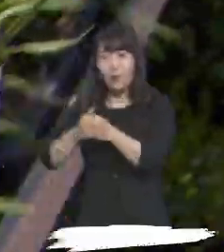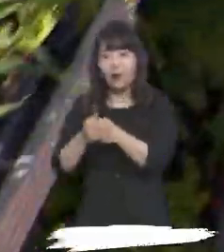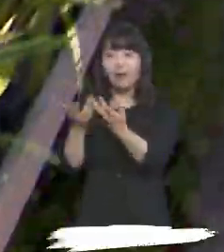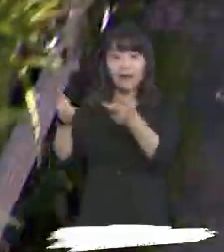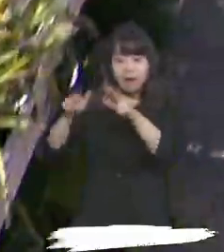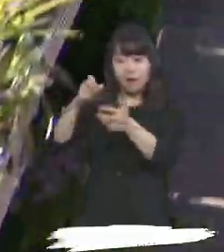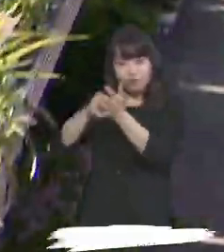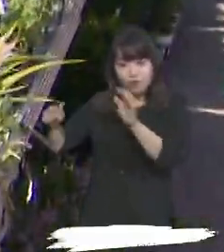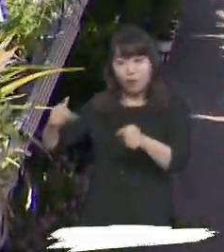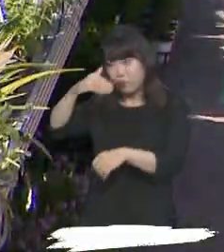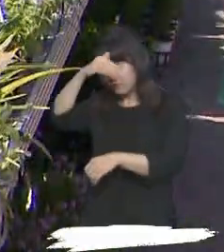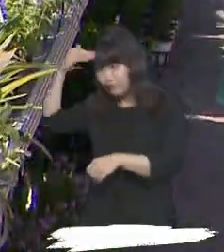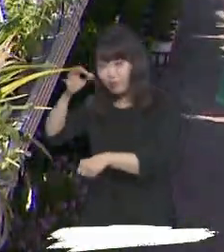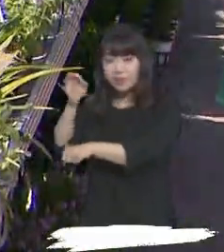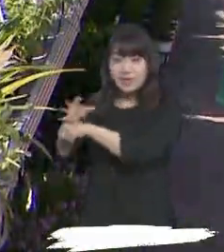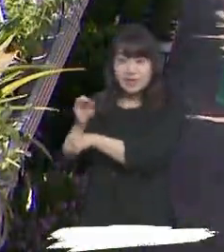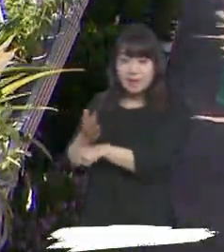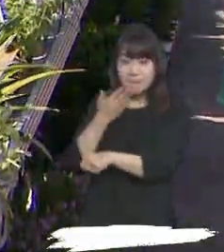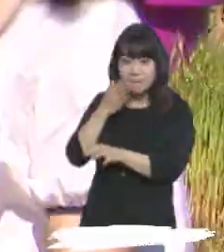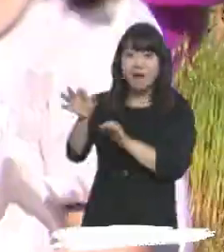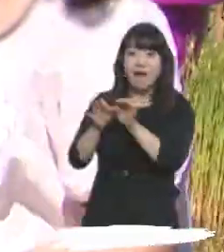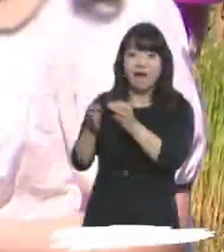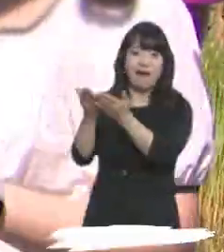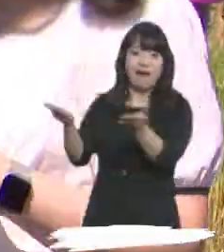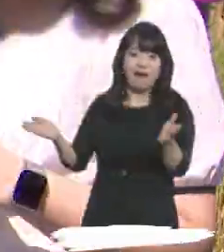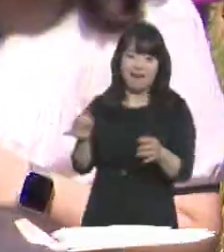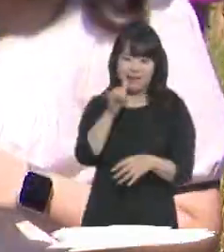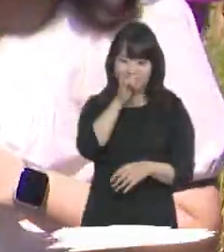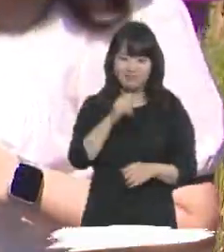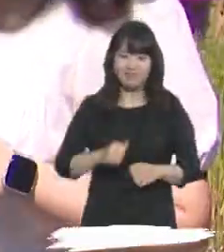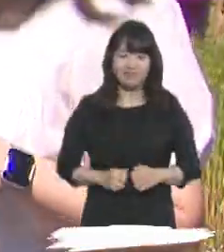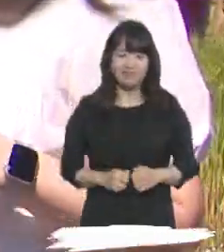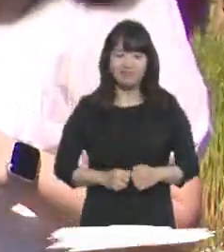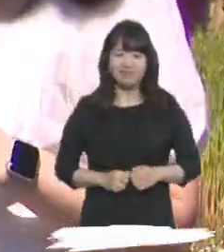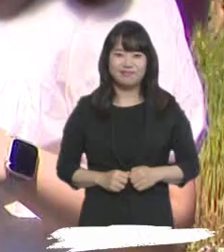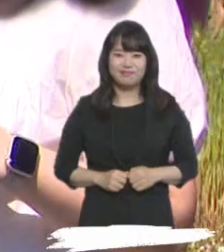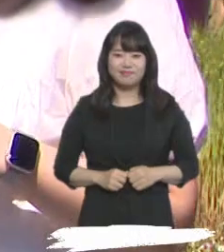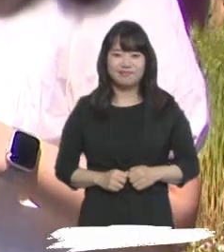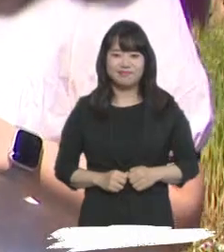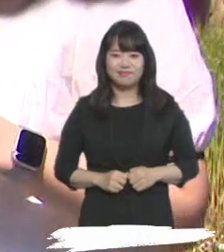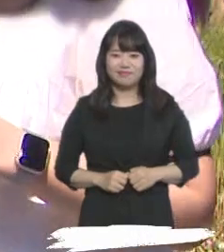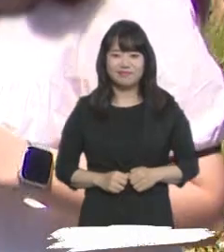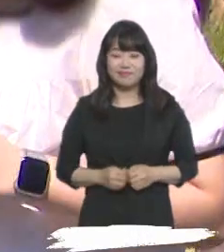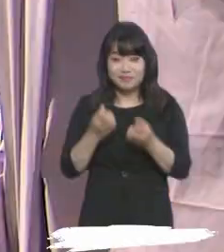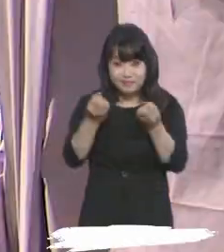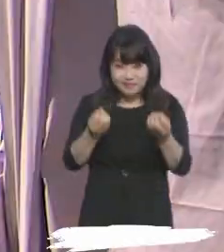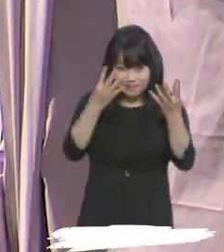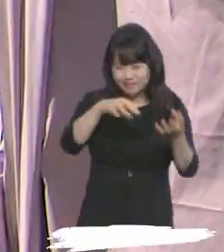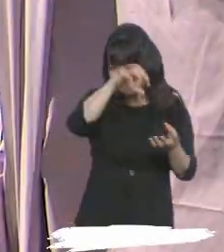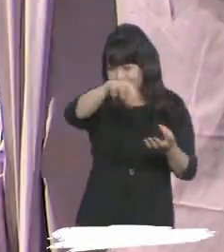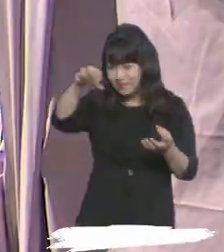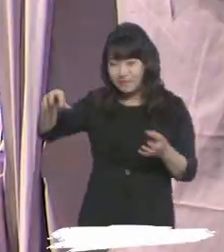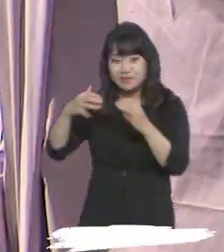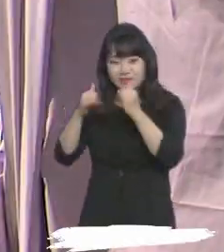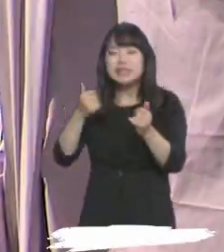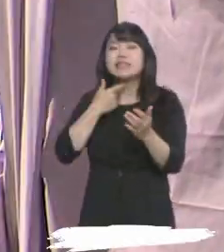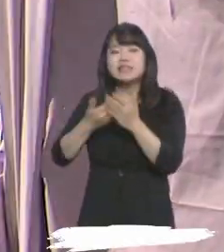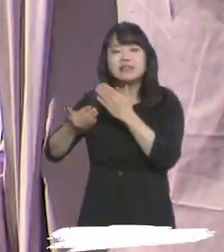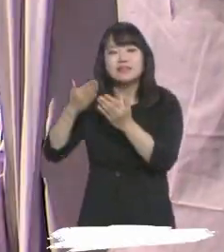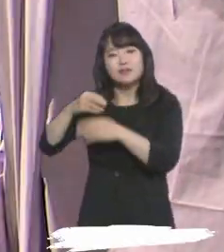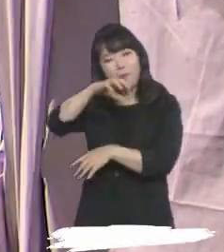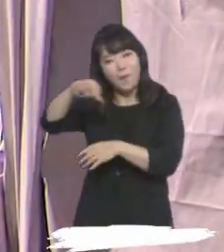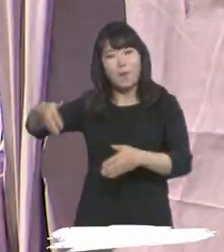정원용품을 살펴보고 구매할 수 있는 가든센터를 조성했습니다. 행사장 곳곳엔 시민 체험